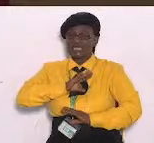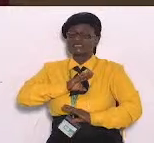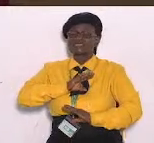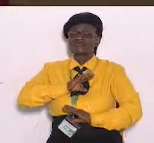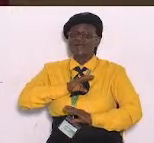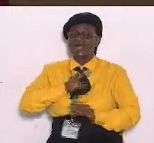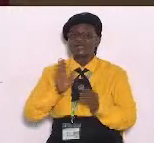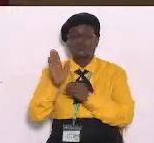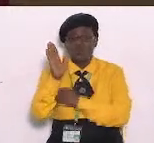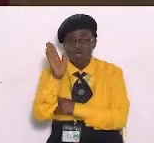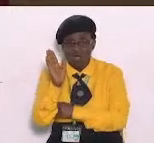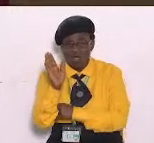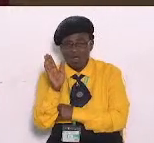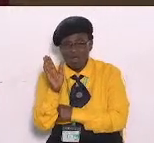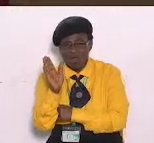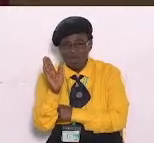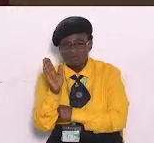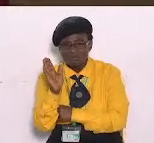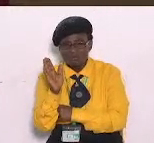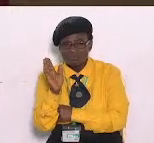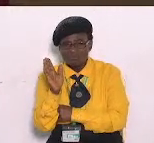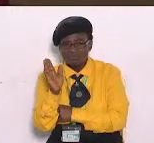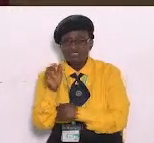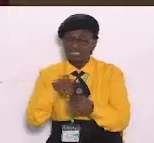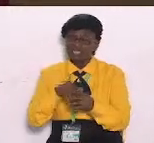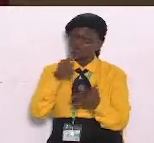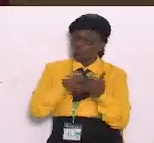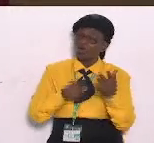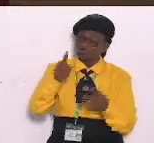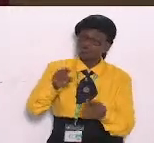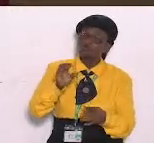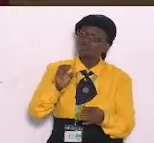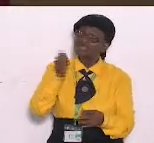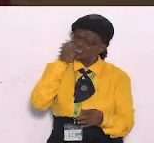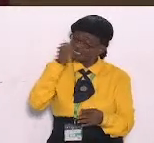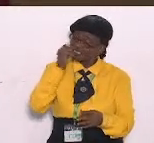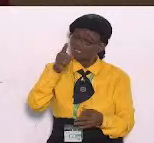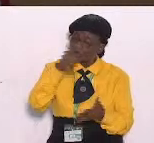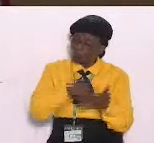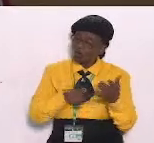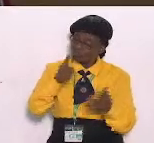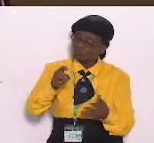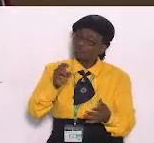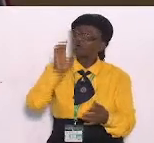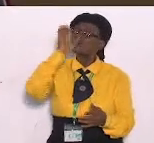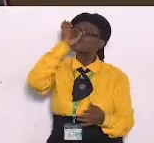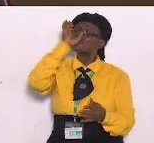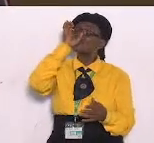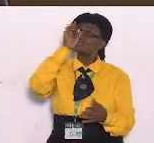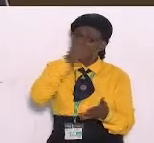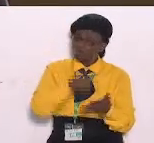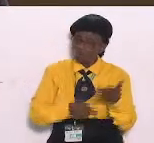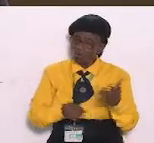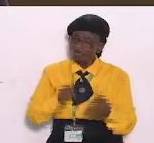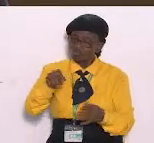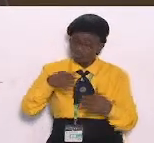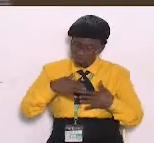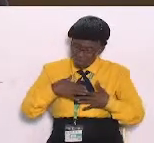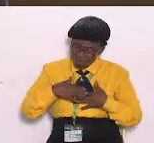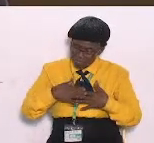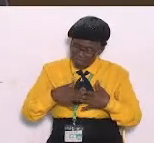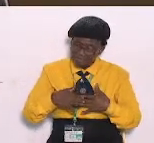royaume au moment où au moment où ta nourriture est de